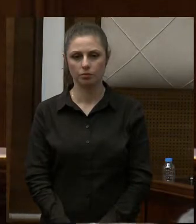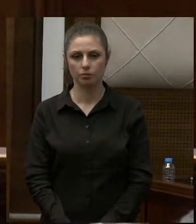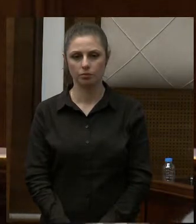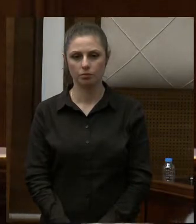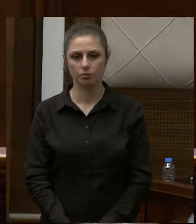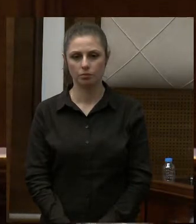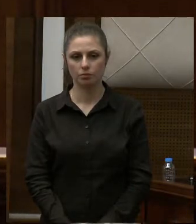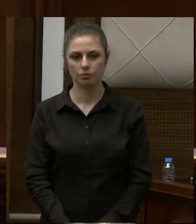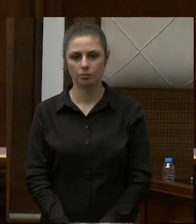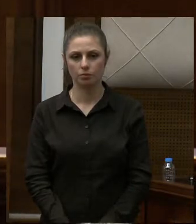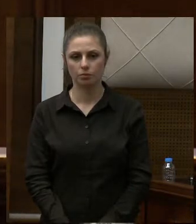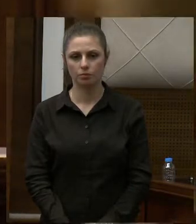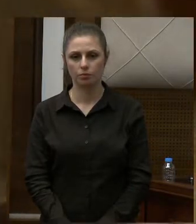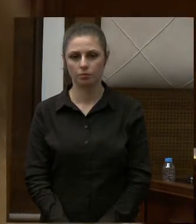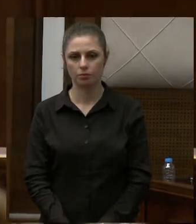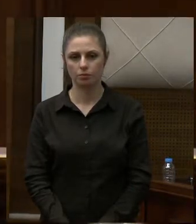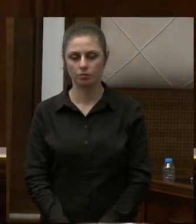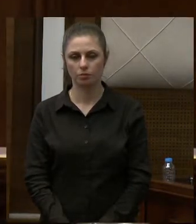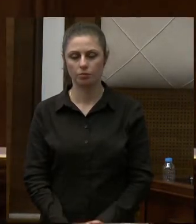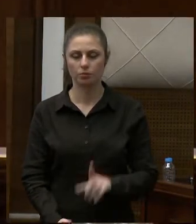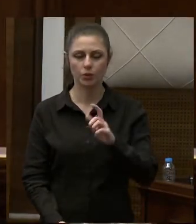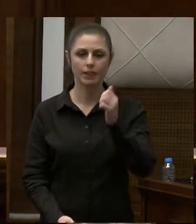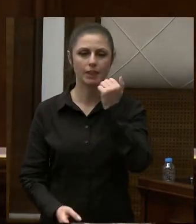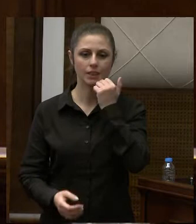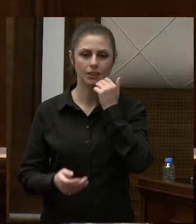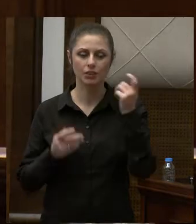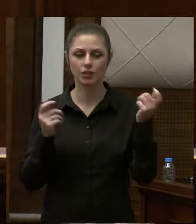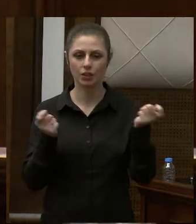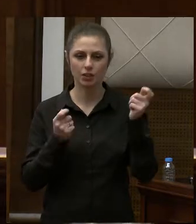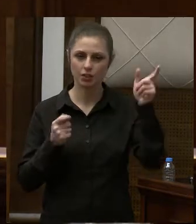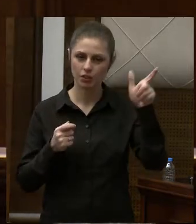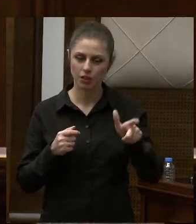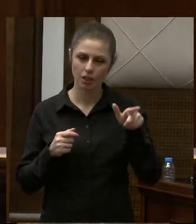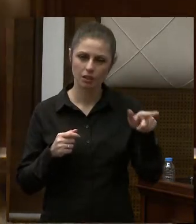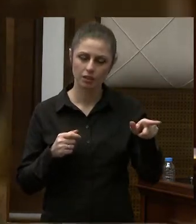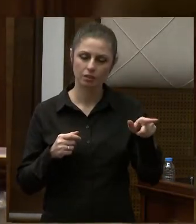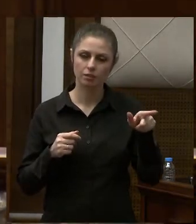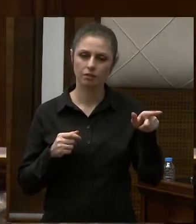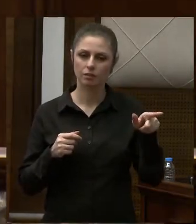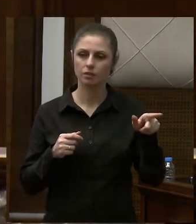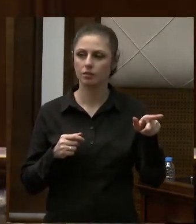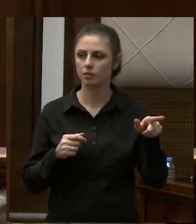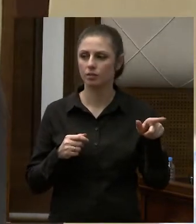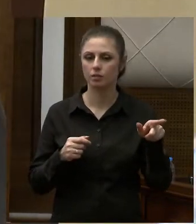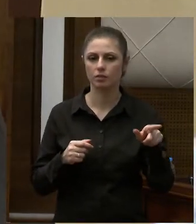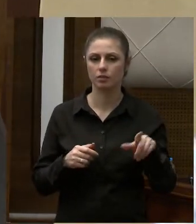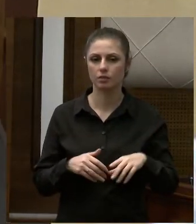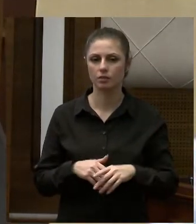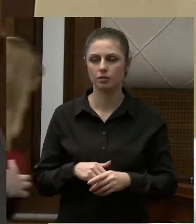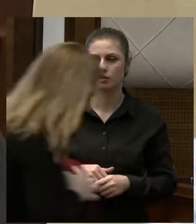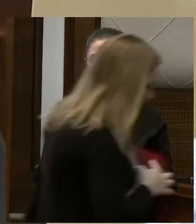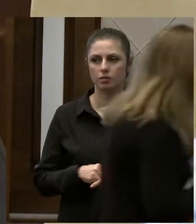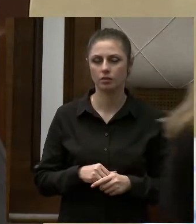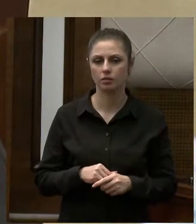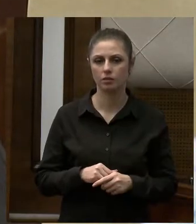Buyurun tabii. Bu geçici yevmiyeli işçi, mevsimlik işçi ve taşeron sözleşmeleri girmiyor. Ayrı. Evet. Ayrı konu.